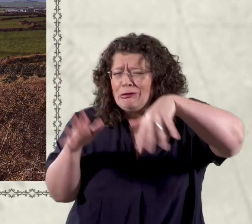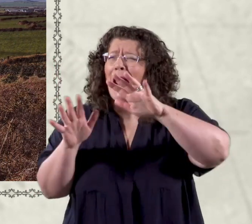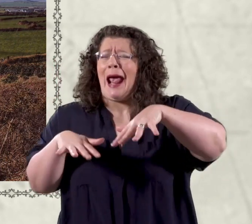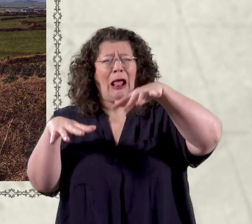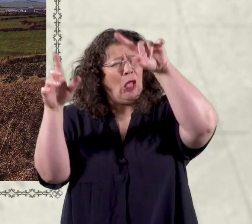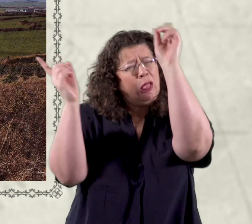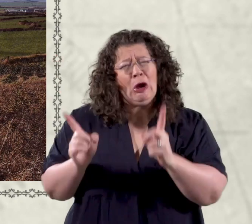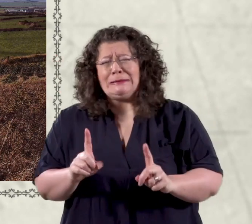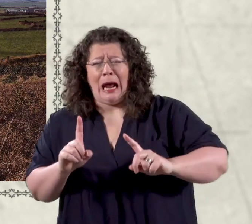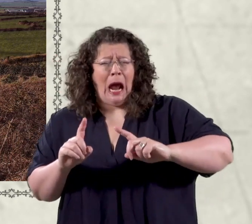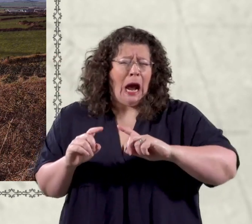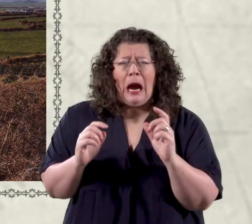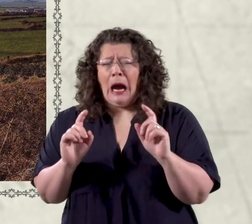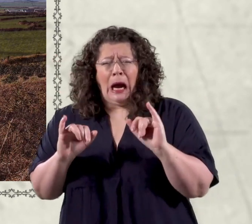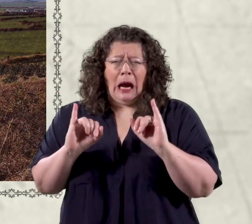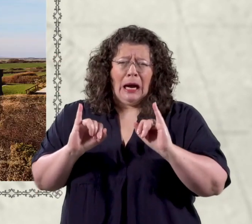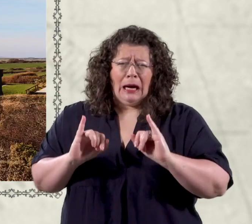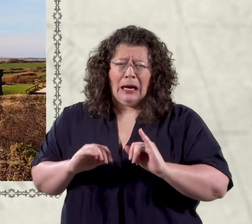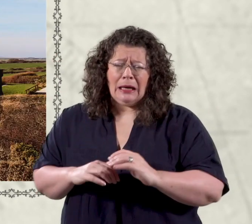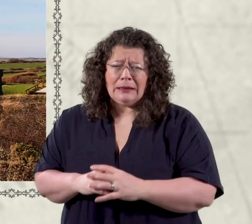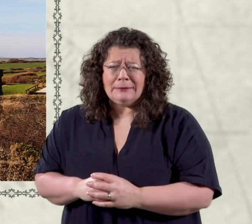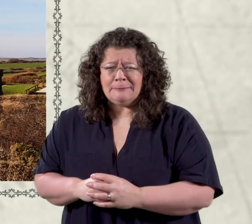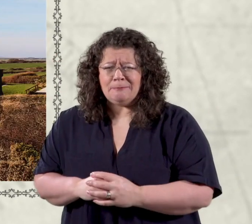a tharanau.